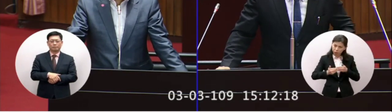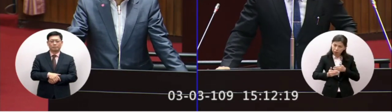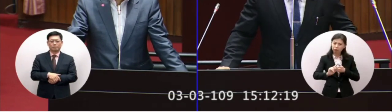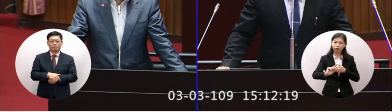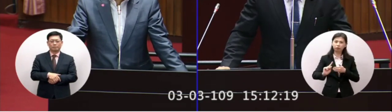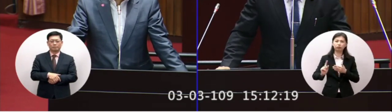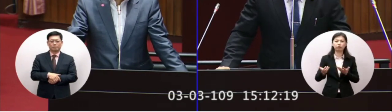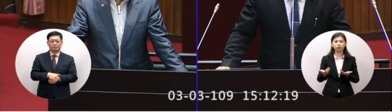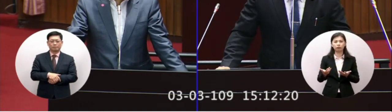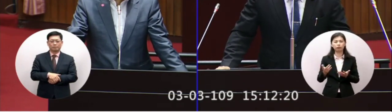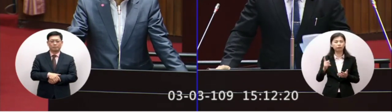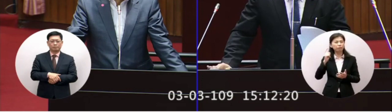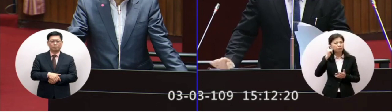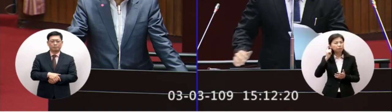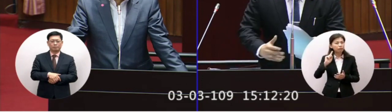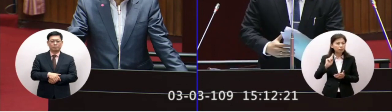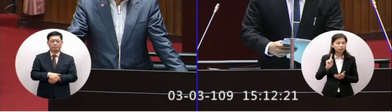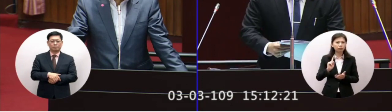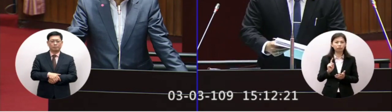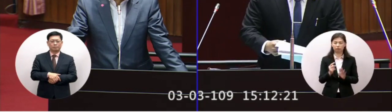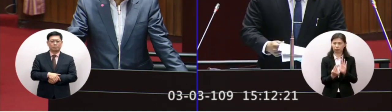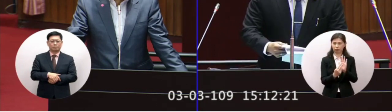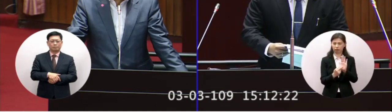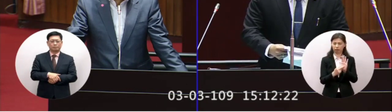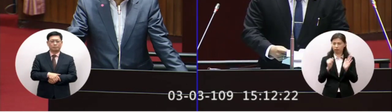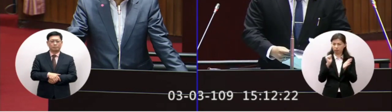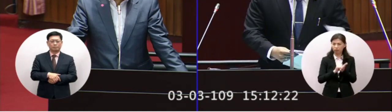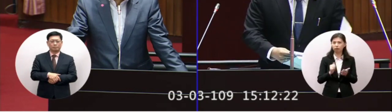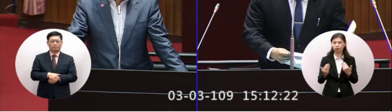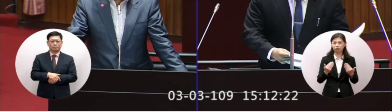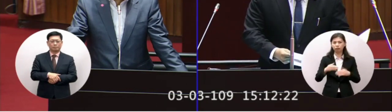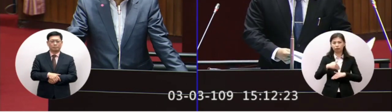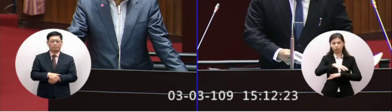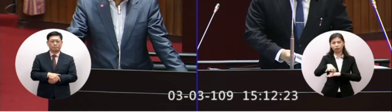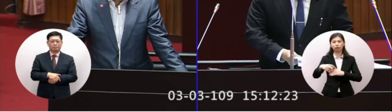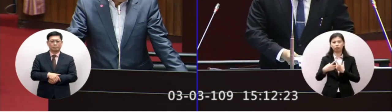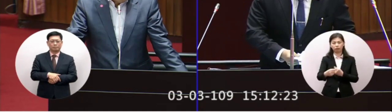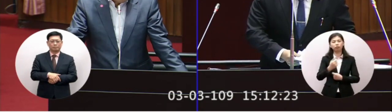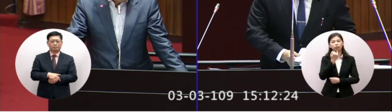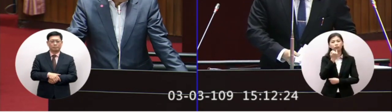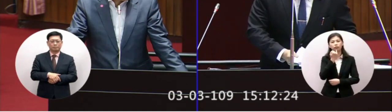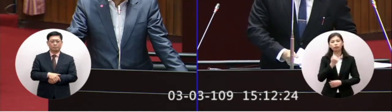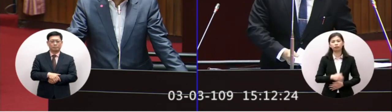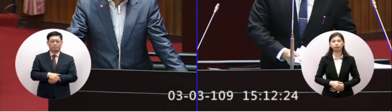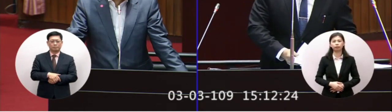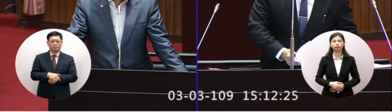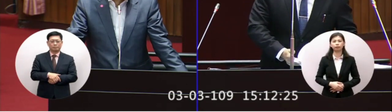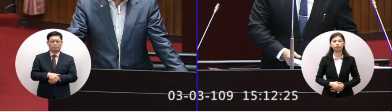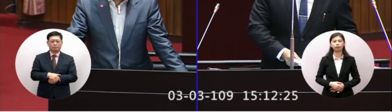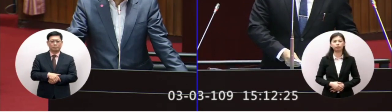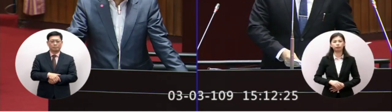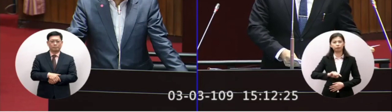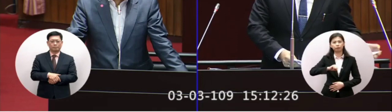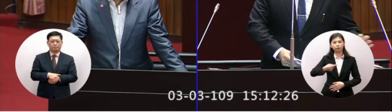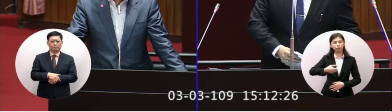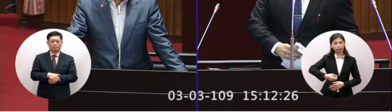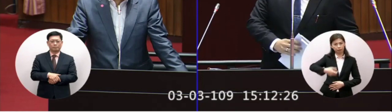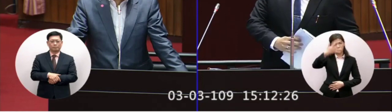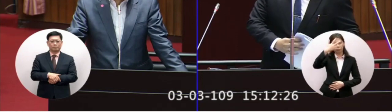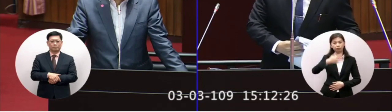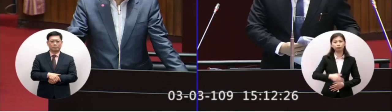程，包括它的整个的定义，来协助这个地方政府作为一个依循。好，下一页。